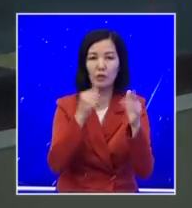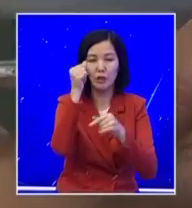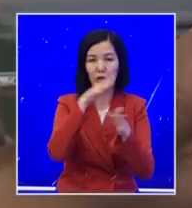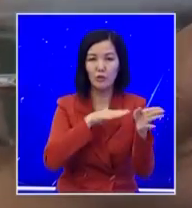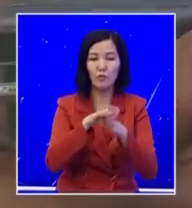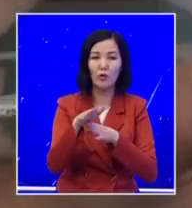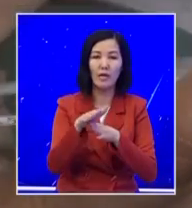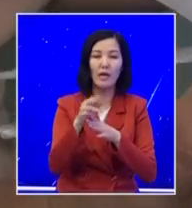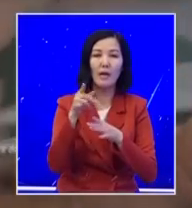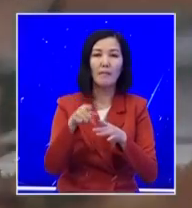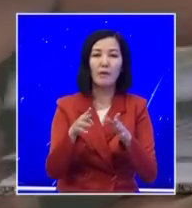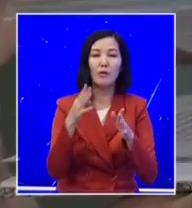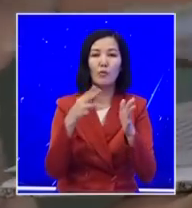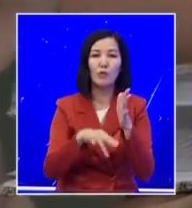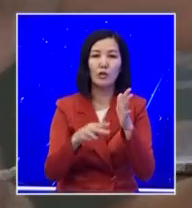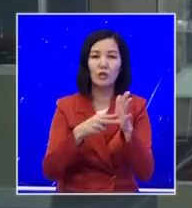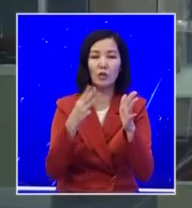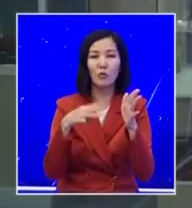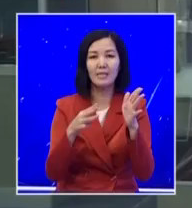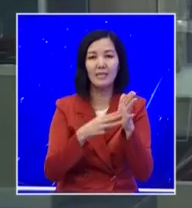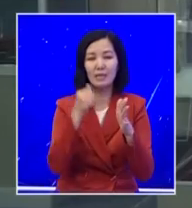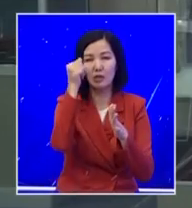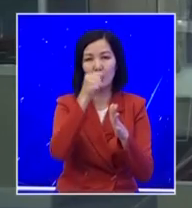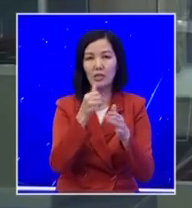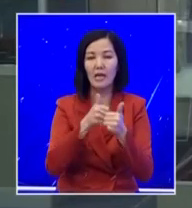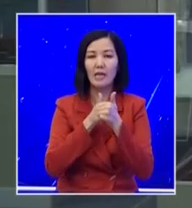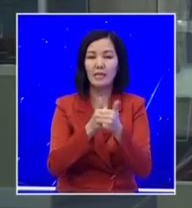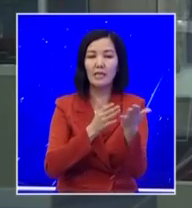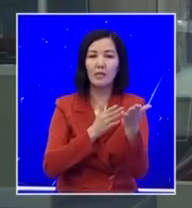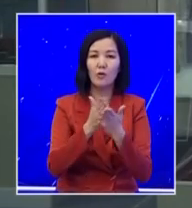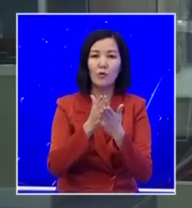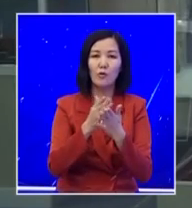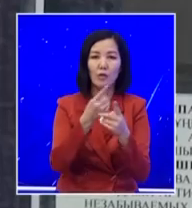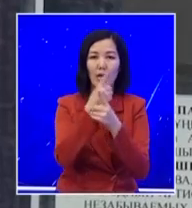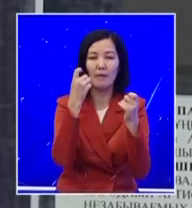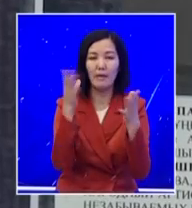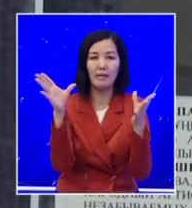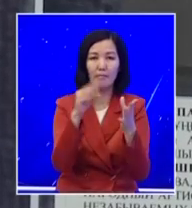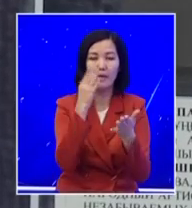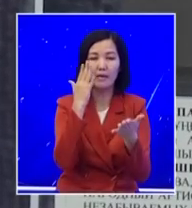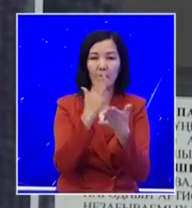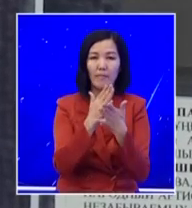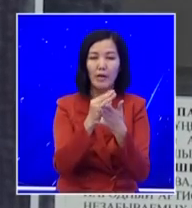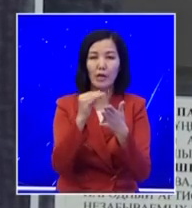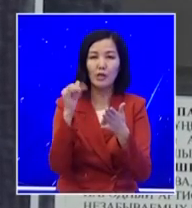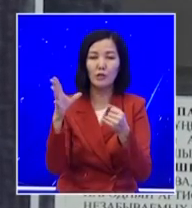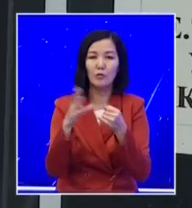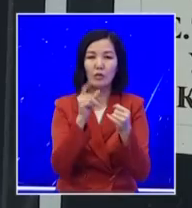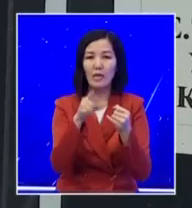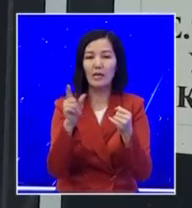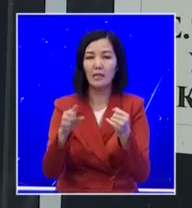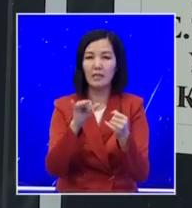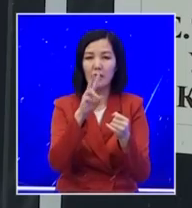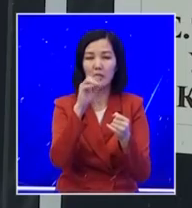Мұнда 1937-38 жылдары саяси қуғын сүргін құрбандары жайлы ақпарат сақталған. Оның ішінде жетісулық жерлестеріміз